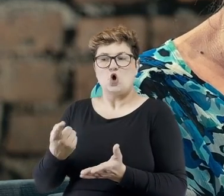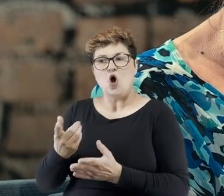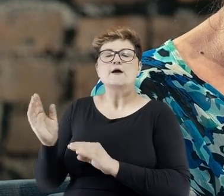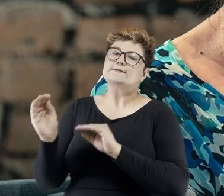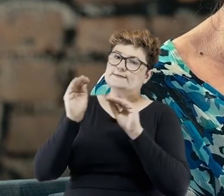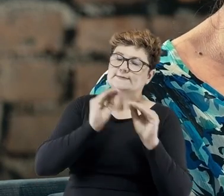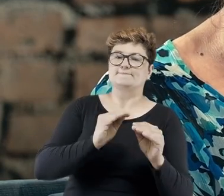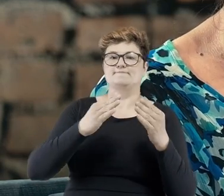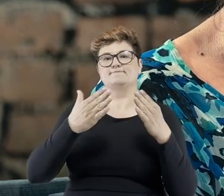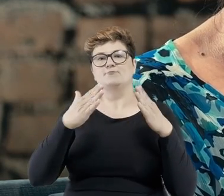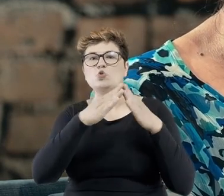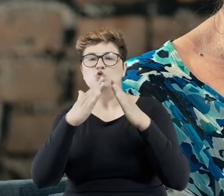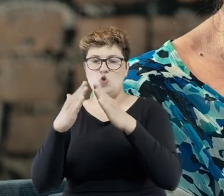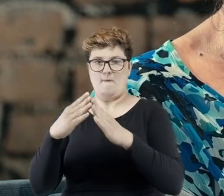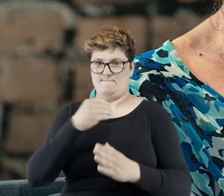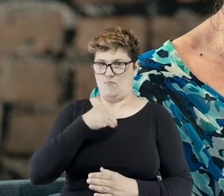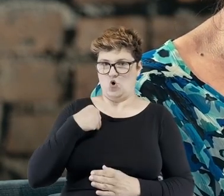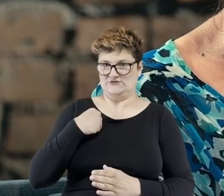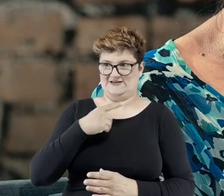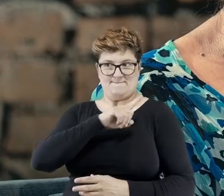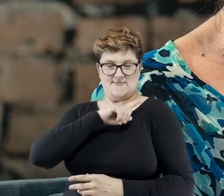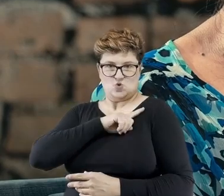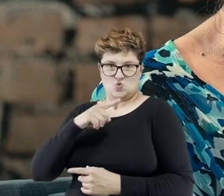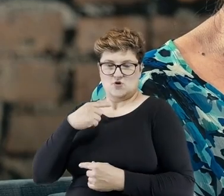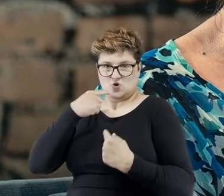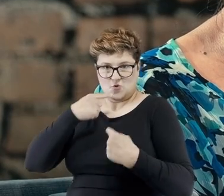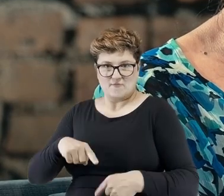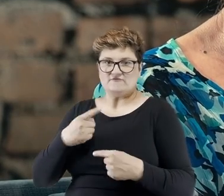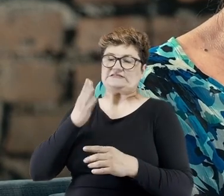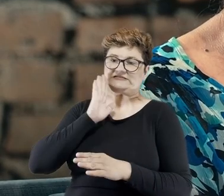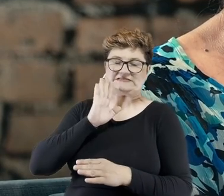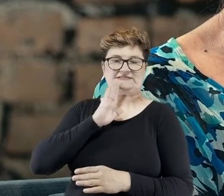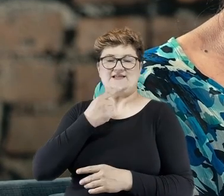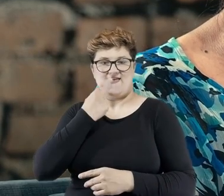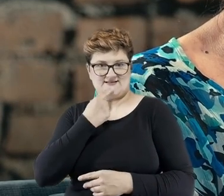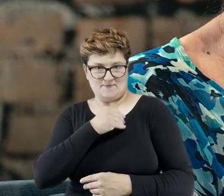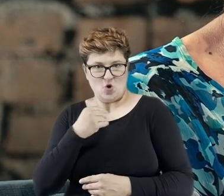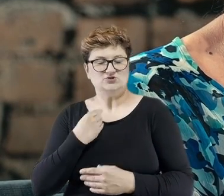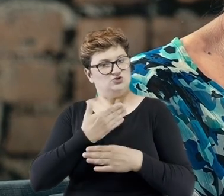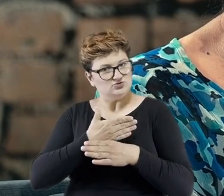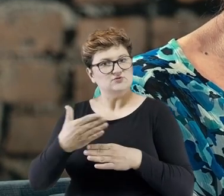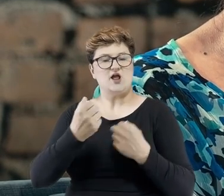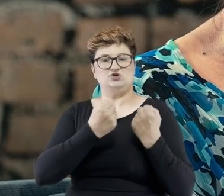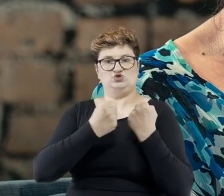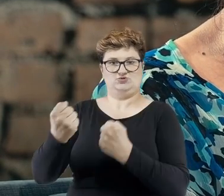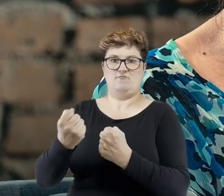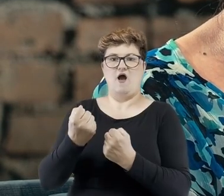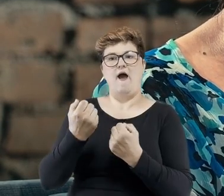polskich domów, żeby też się nie wynarodowiły, żeby kultywowały ten język polski, a niekoniecznie by